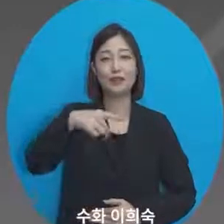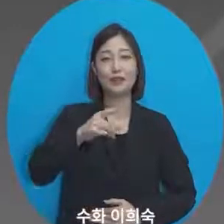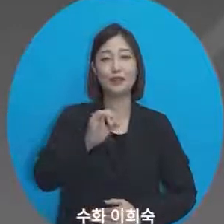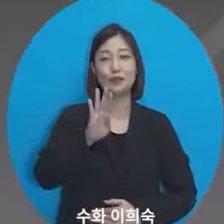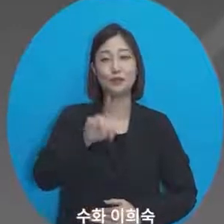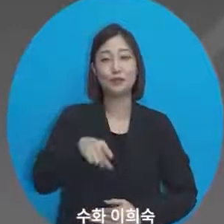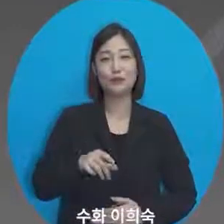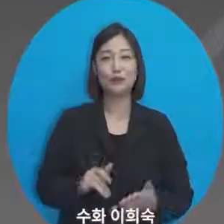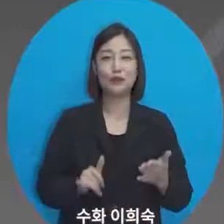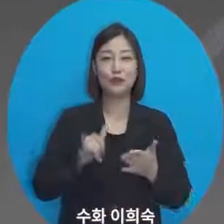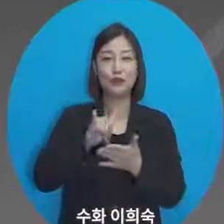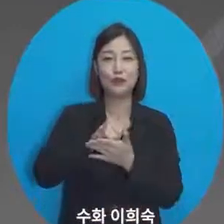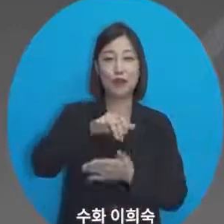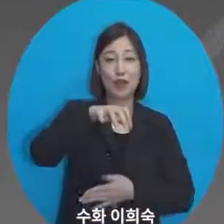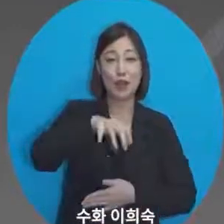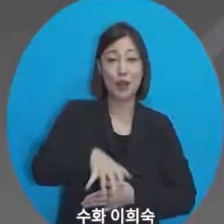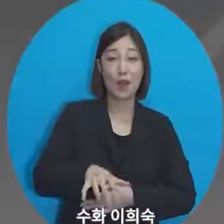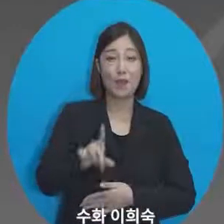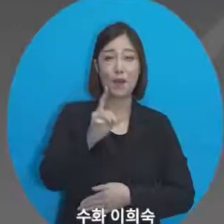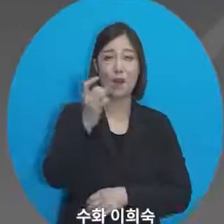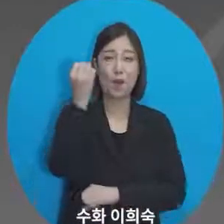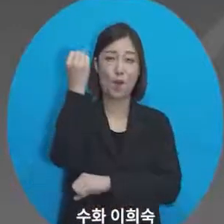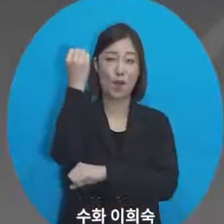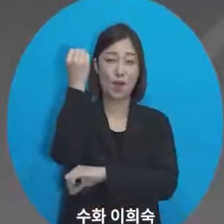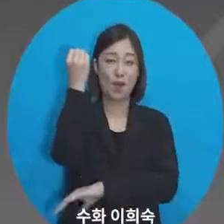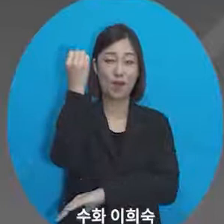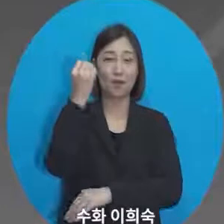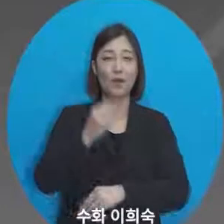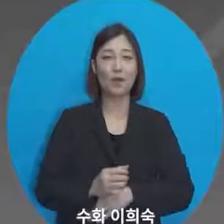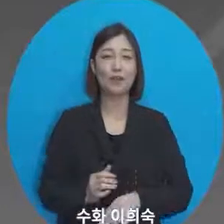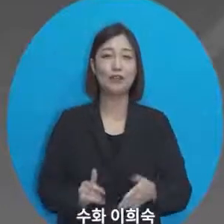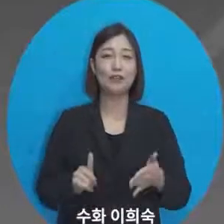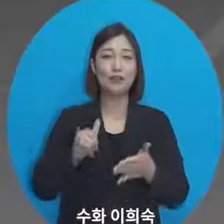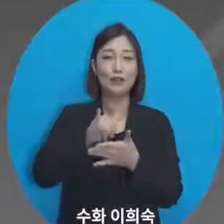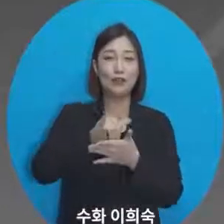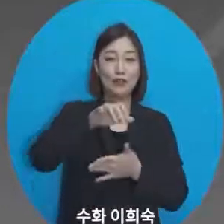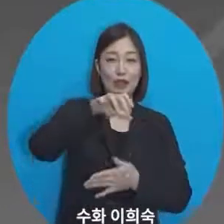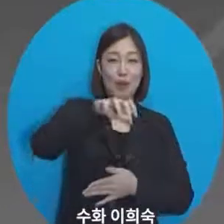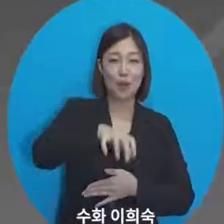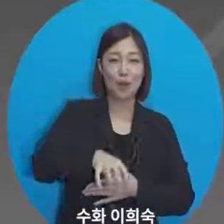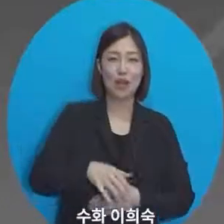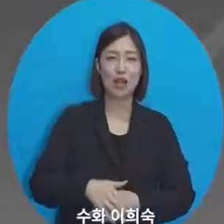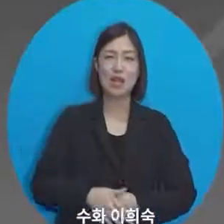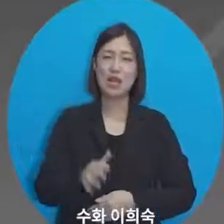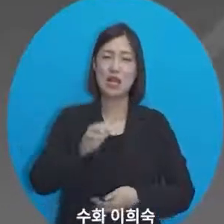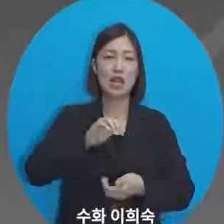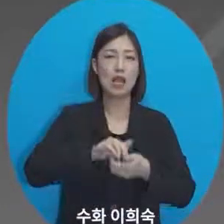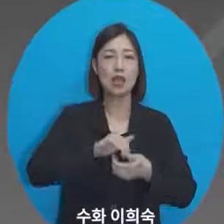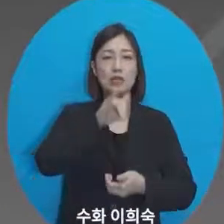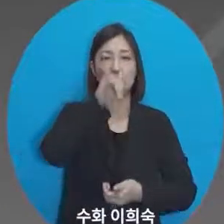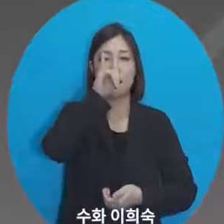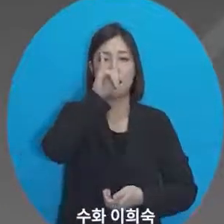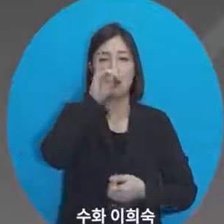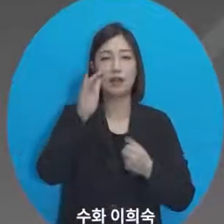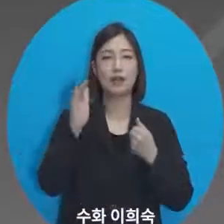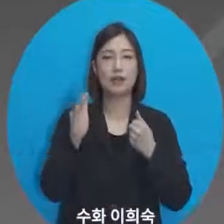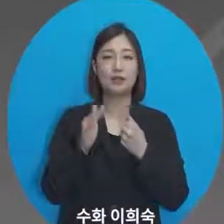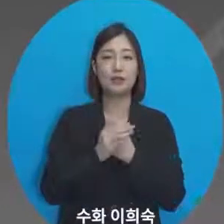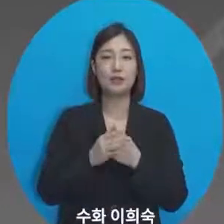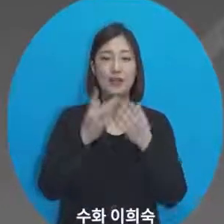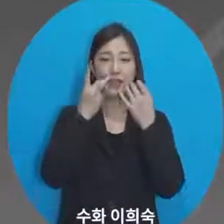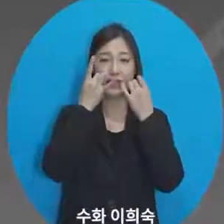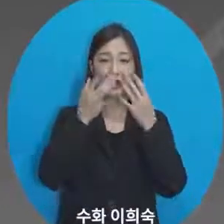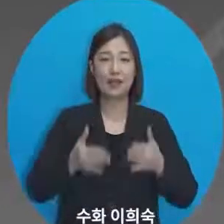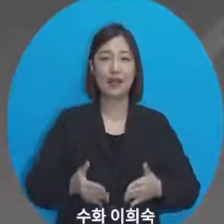중부국제공항은 기존의 공항 물류 운반에 한계를 느껴서 새로